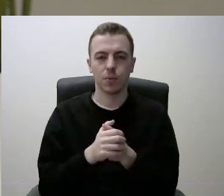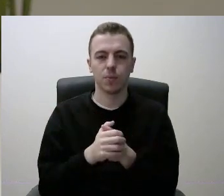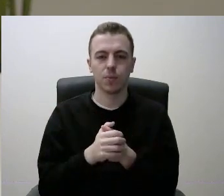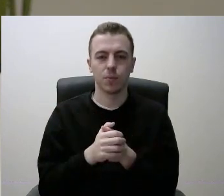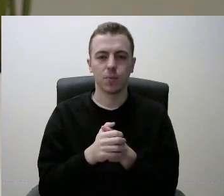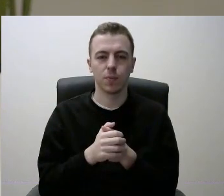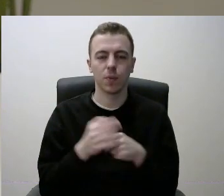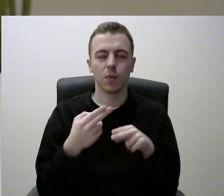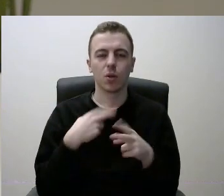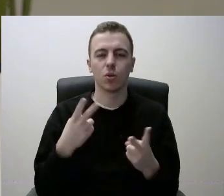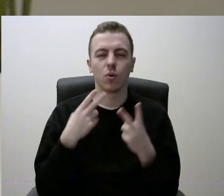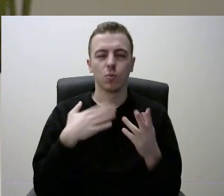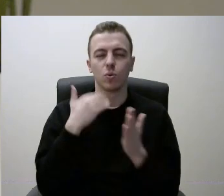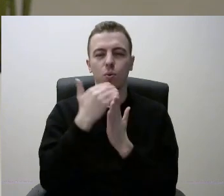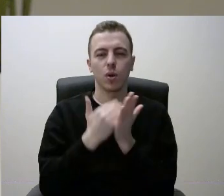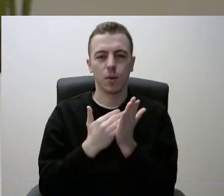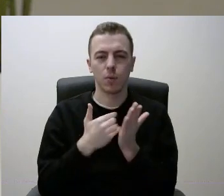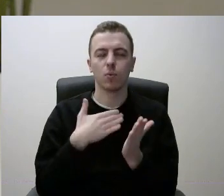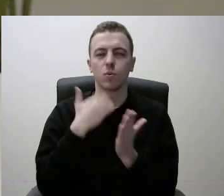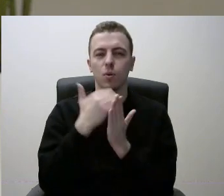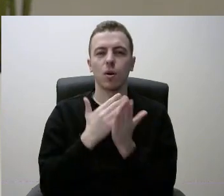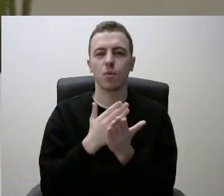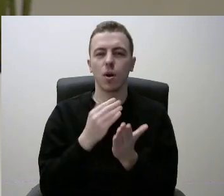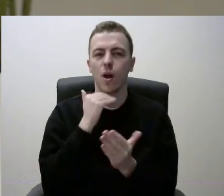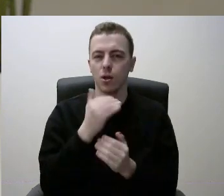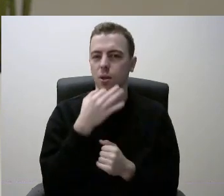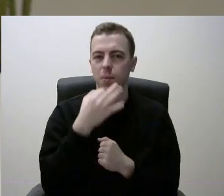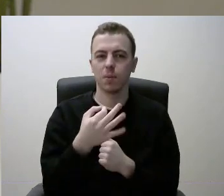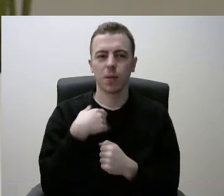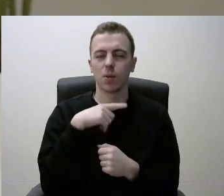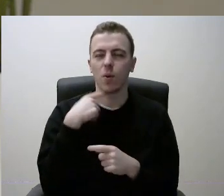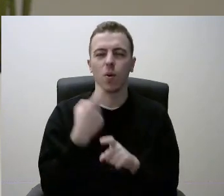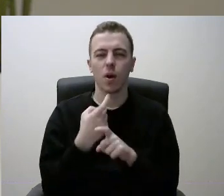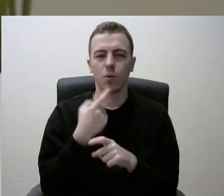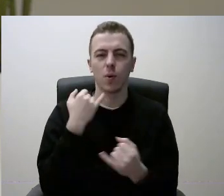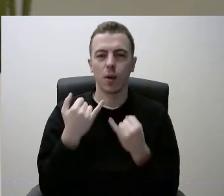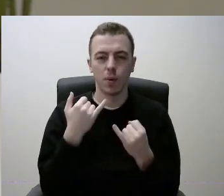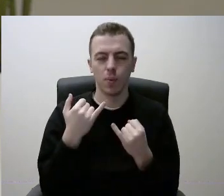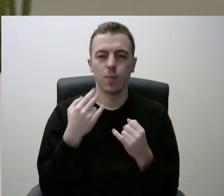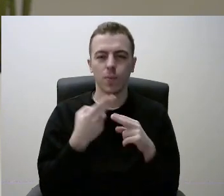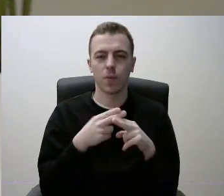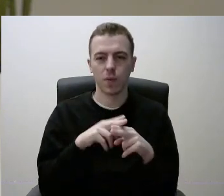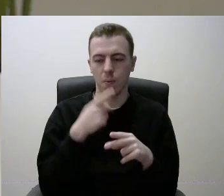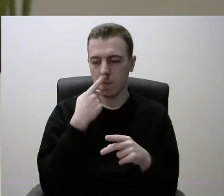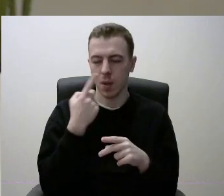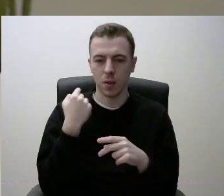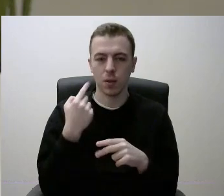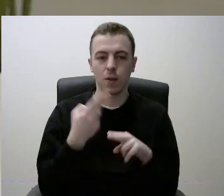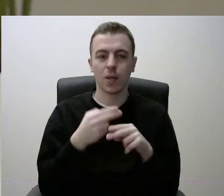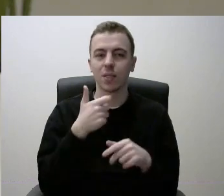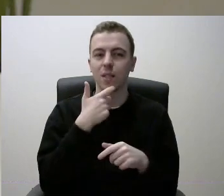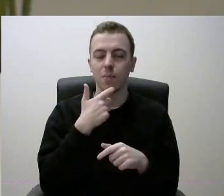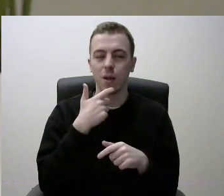mūsų programą. Ir mūsų programa yra labai aiškiai pasakyta. Ir mes nekartą kalbėjom per paskutinius 3 metus, kad stebėtojų